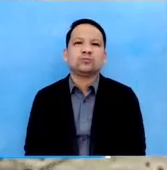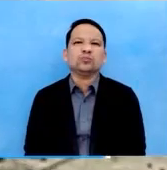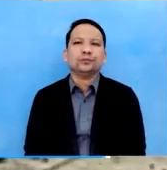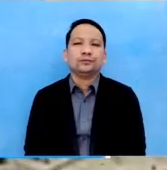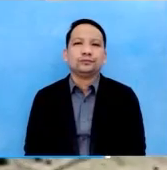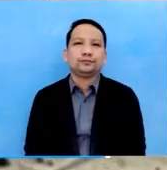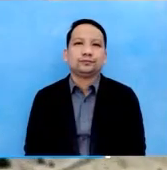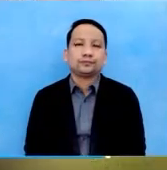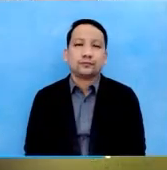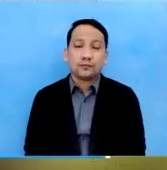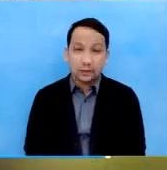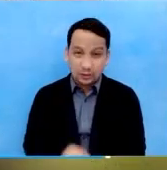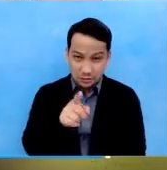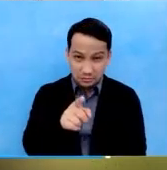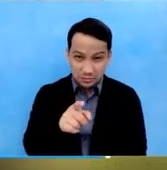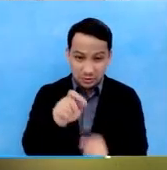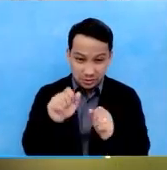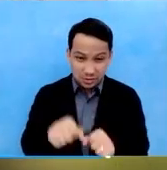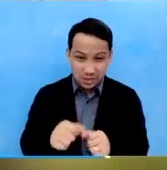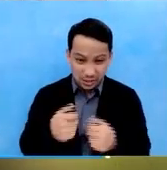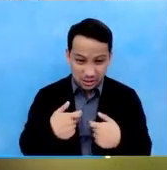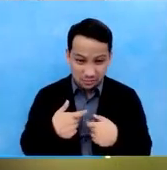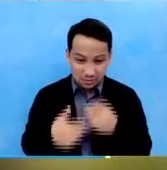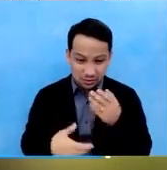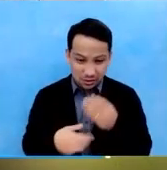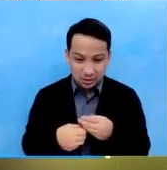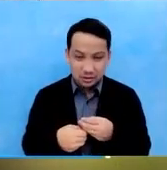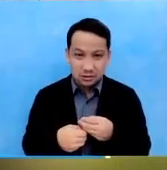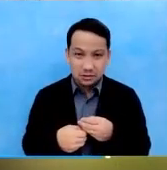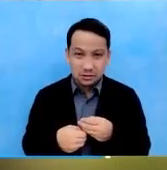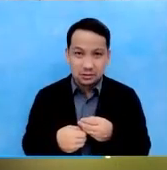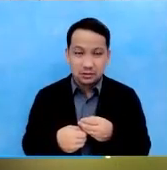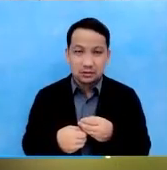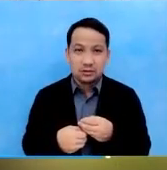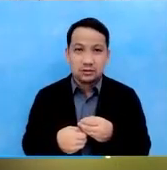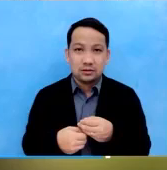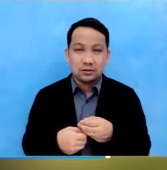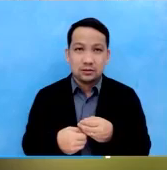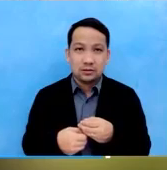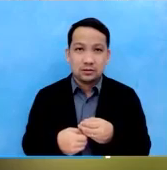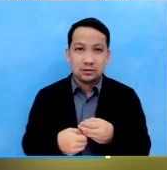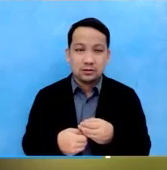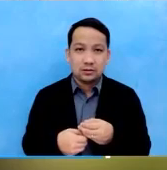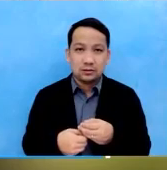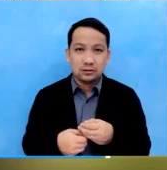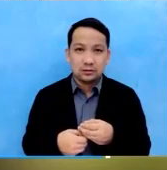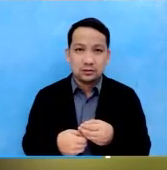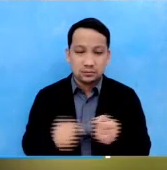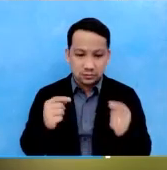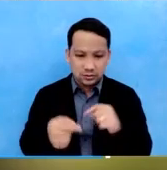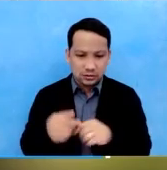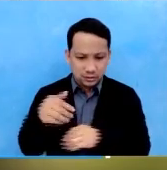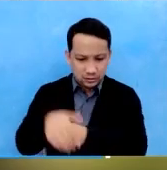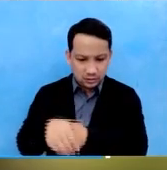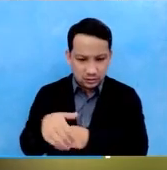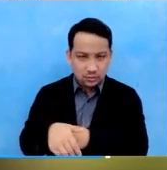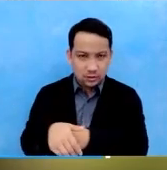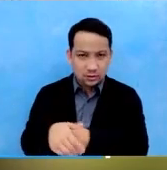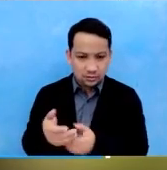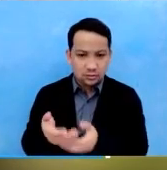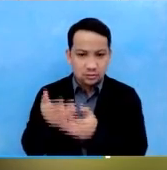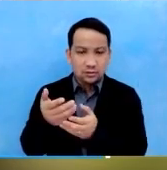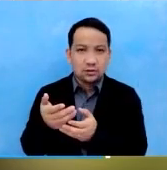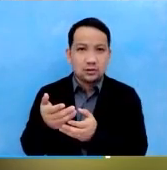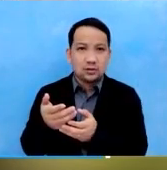Meron pa po bang nadagdagan dun po sa ano sa reports of injuries natin kagabi? May naitala po bang